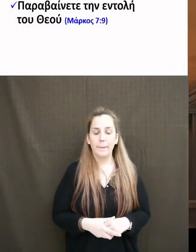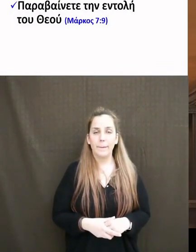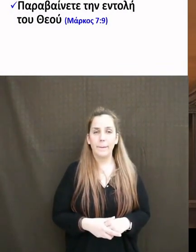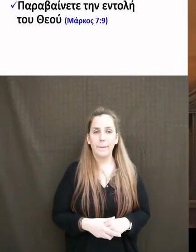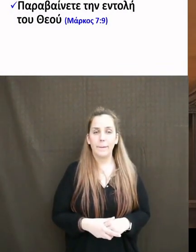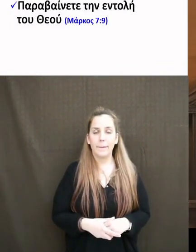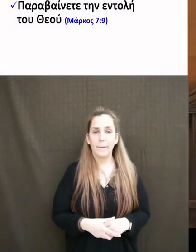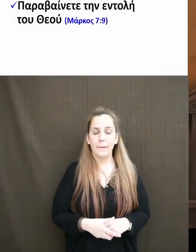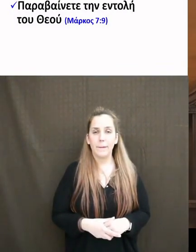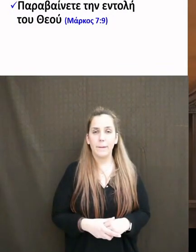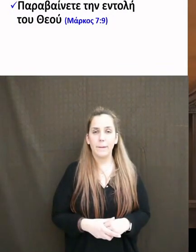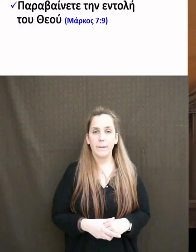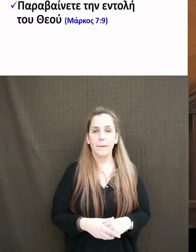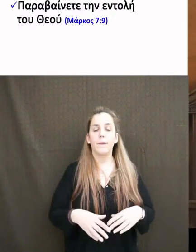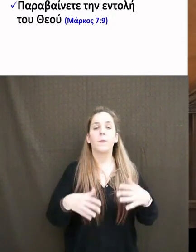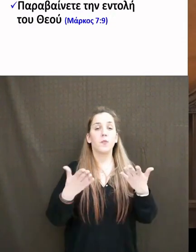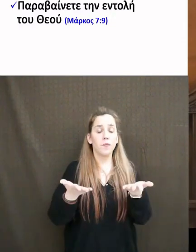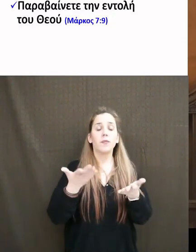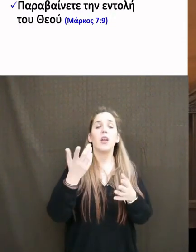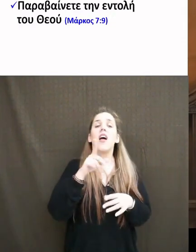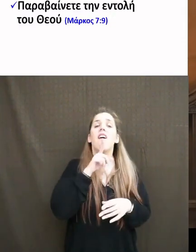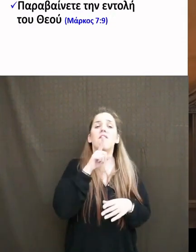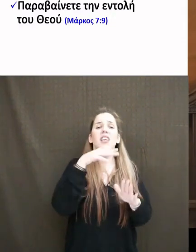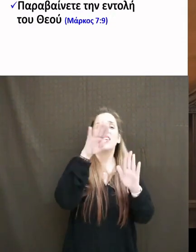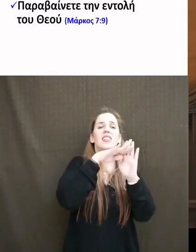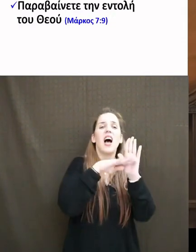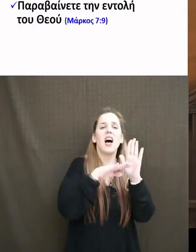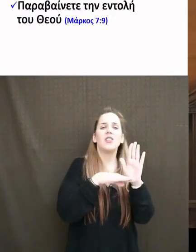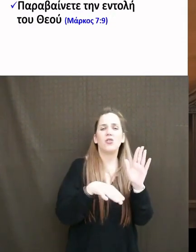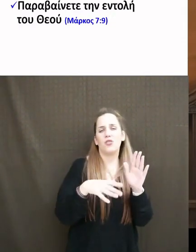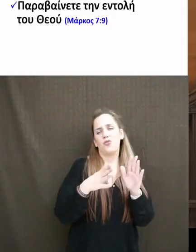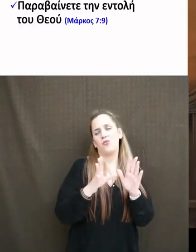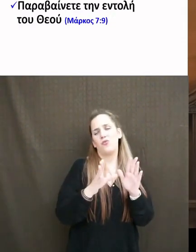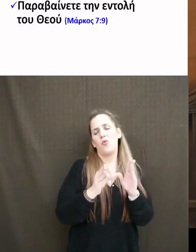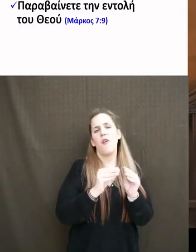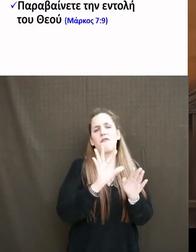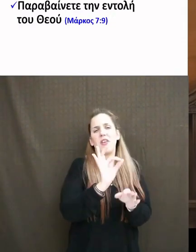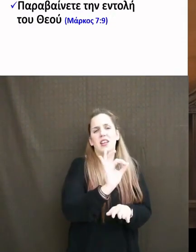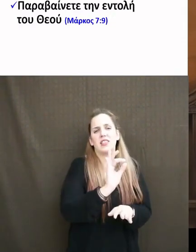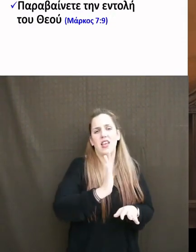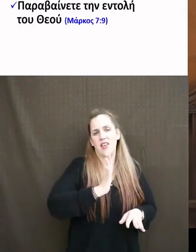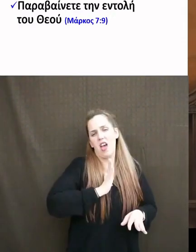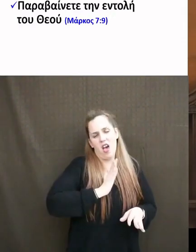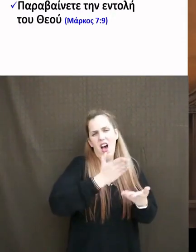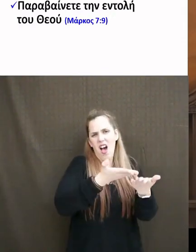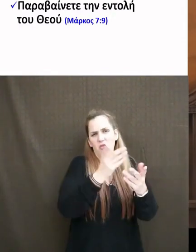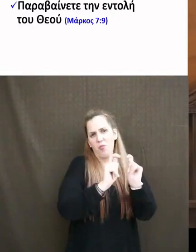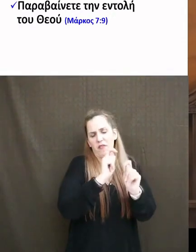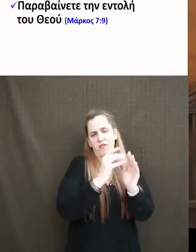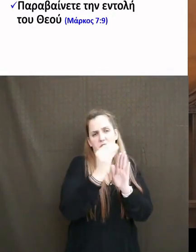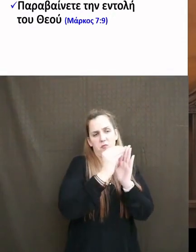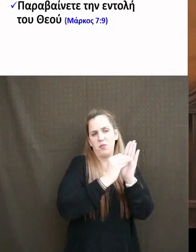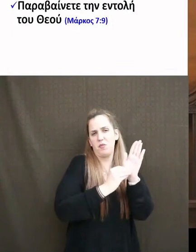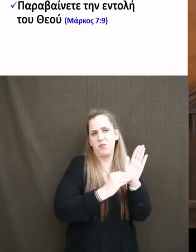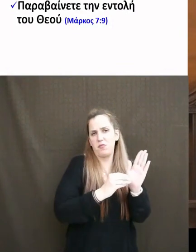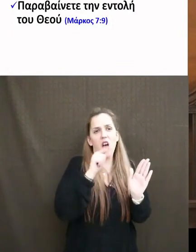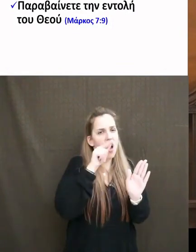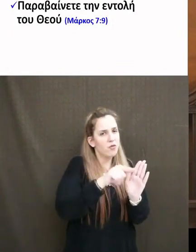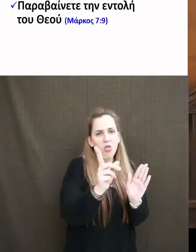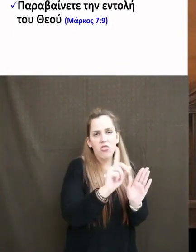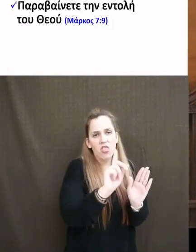λέει ο αλλού, το έλεος, τη διάκριση, τη δικαιοσύνη, την ανάγκη μιας